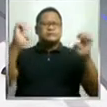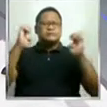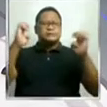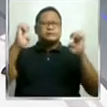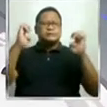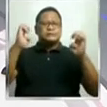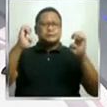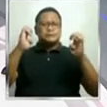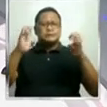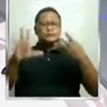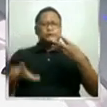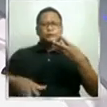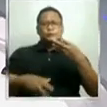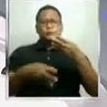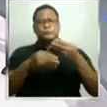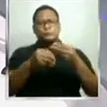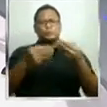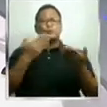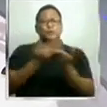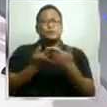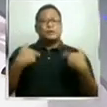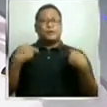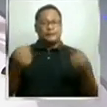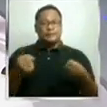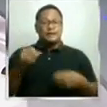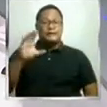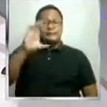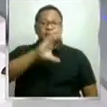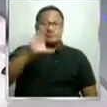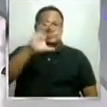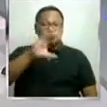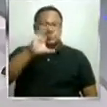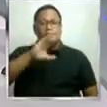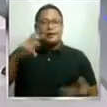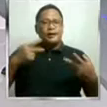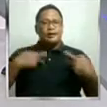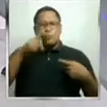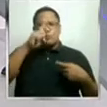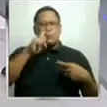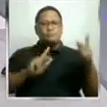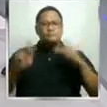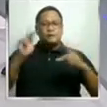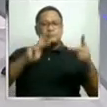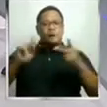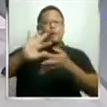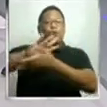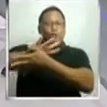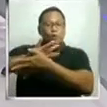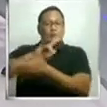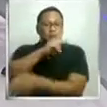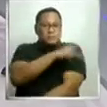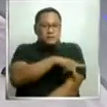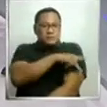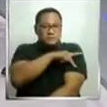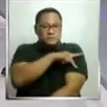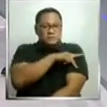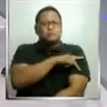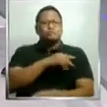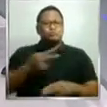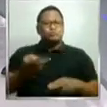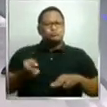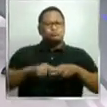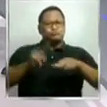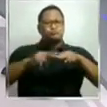mas mapalakas ang kondisyon ng katawan. Sa Cebu, may paraan ng ilang senior citizen na COVID-19 patients para magpalakas